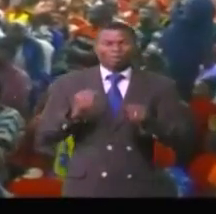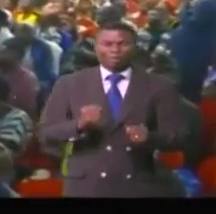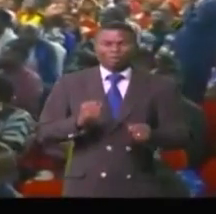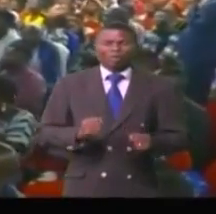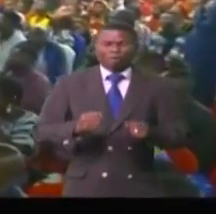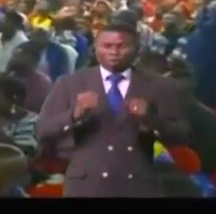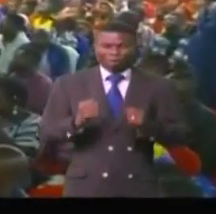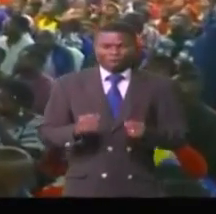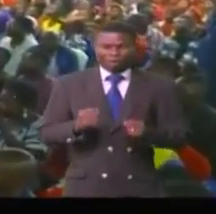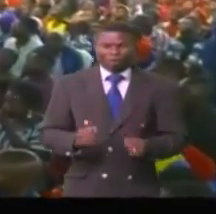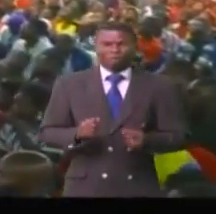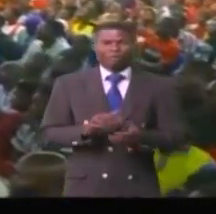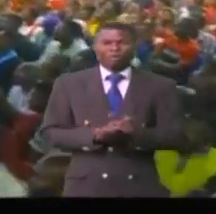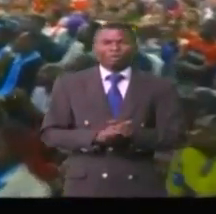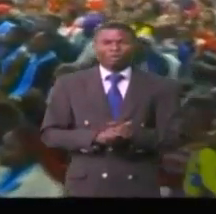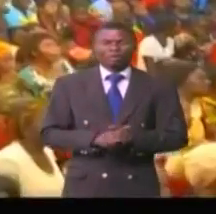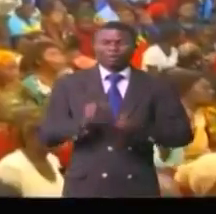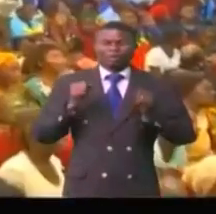Eto.